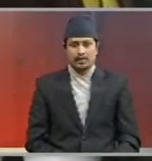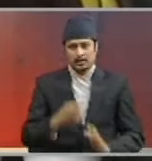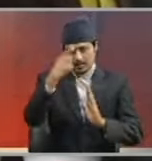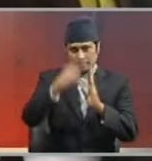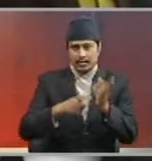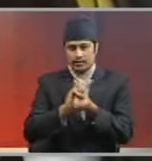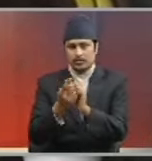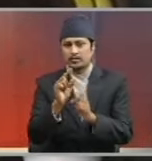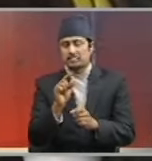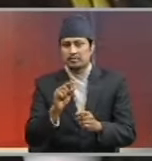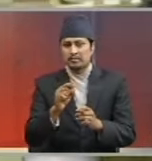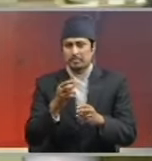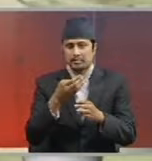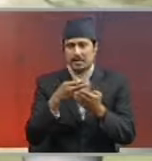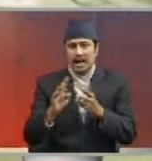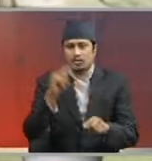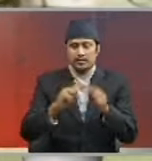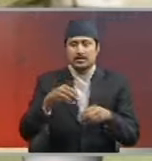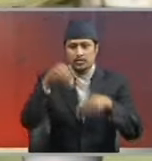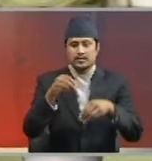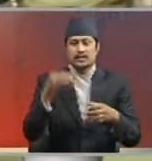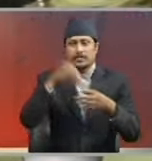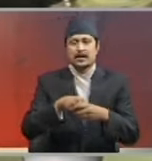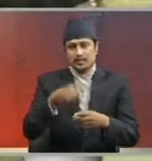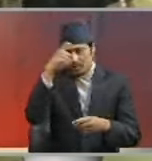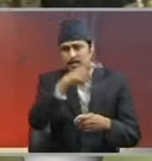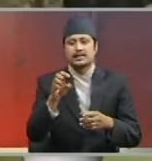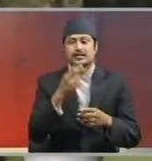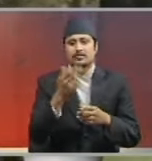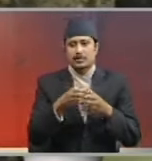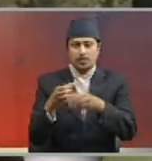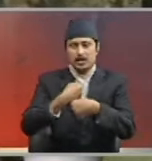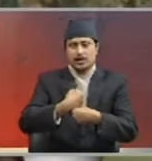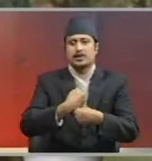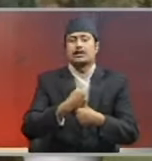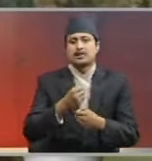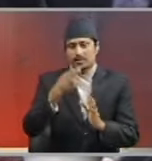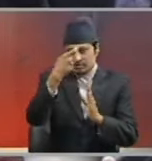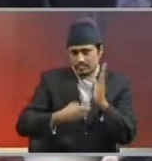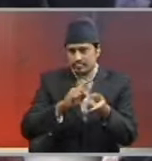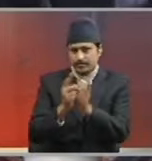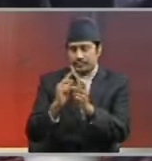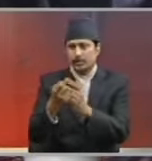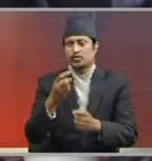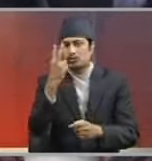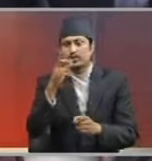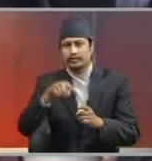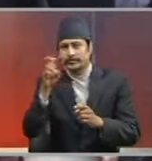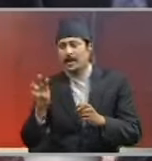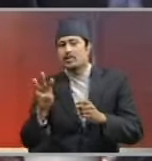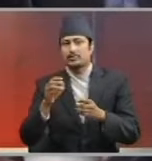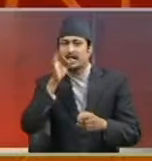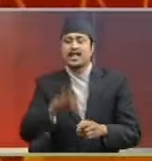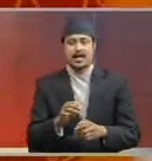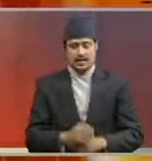संविधान संशोधन बिना कुनै पनि निर्वाचनमा सहभागी नहुने मधेसी मोर्चाको निष्कर्ष, संशोधनको पक्षमा दुई तिहाई पुर्याउन पहल गर्ने